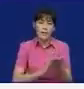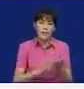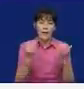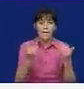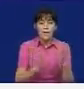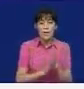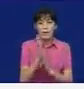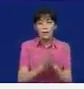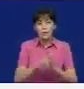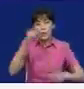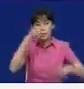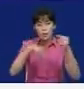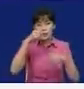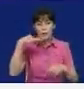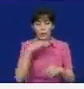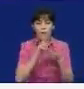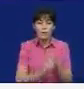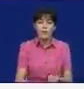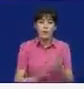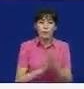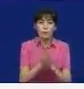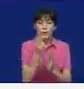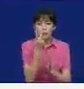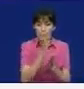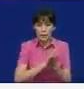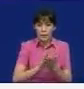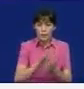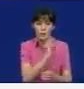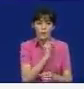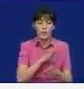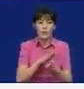шөп жауын шашын көп болуына байланысты шөпті екі мәртеден ору жұмыстары жүргізіліп